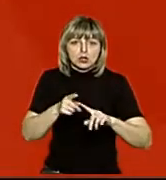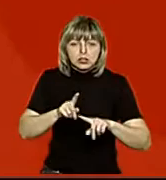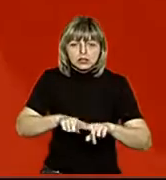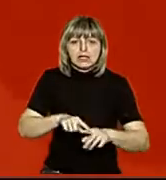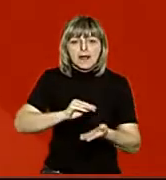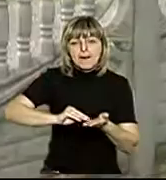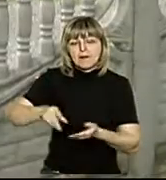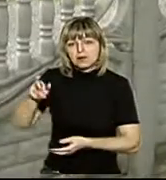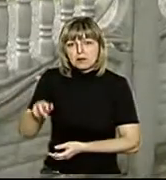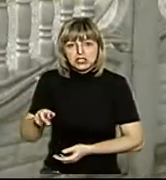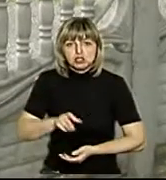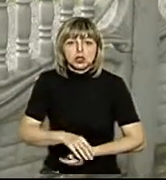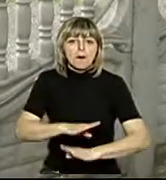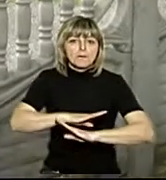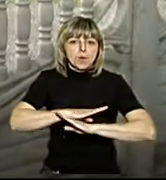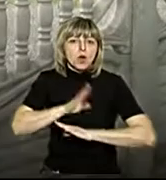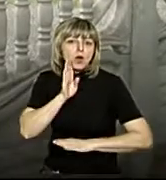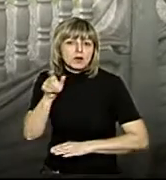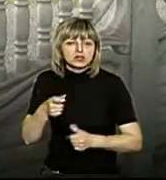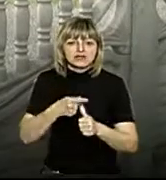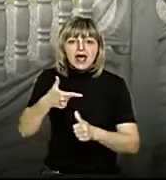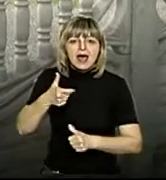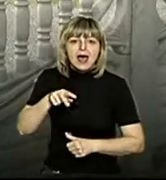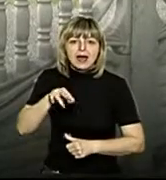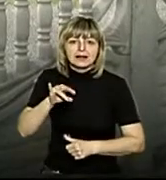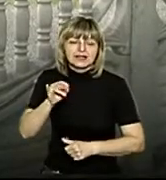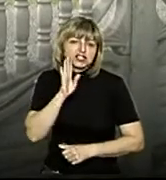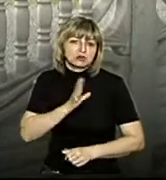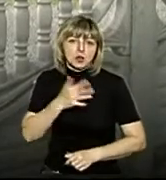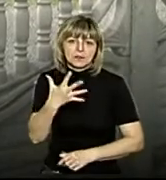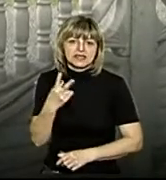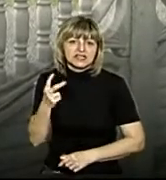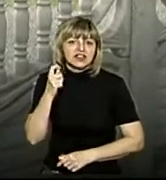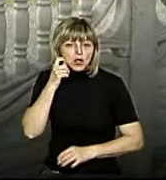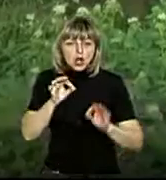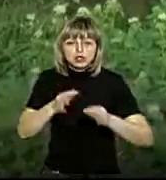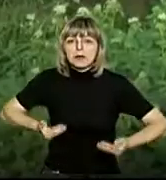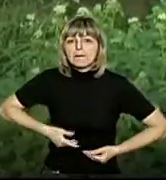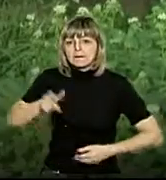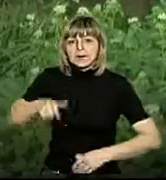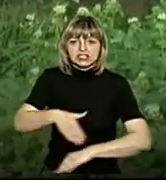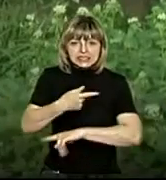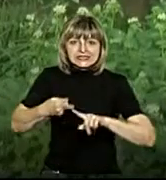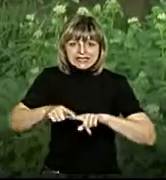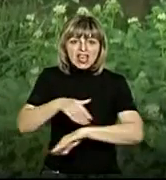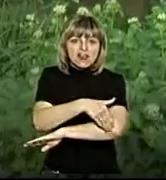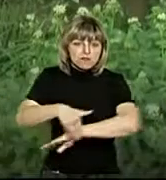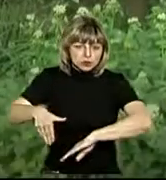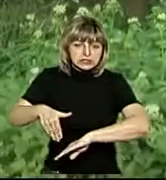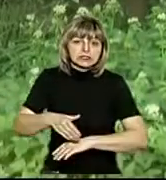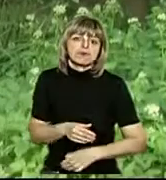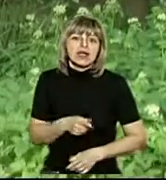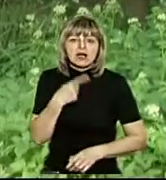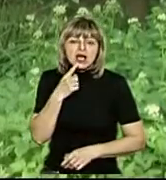Мельничук. Померлу звали Галиною, їй було 52, розповідає мешканець вулиці генерала Шухевича Іван Казенний.